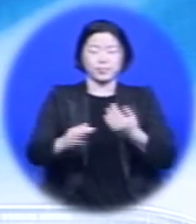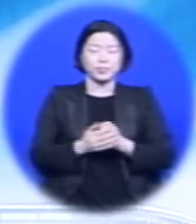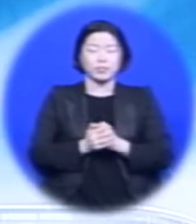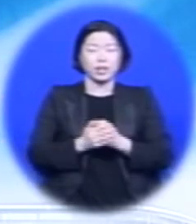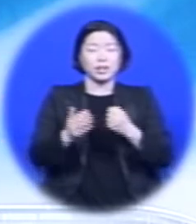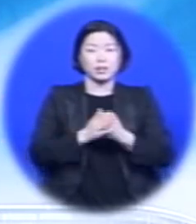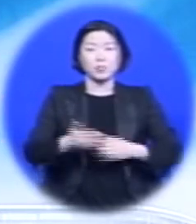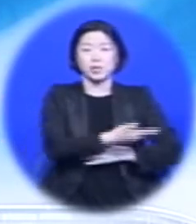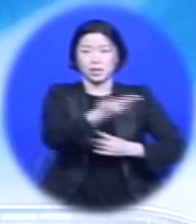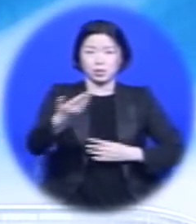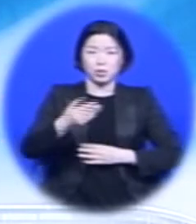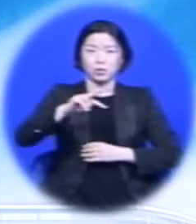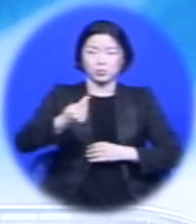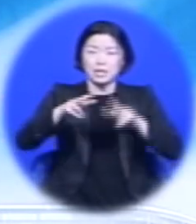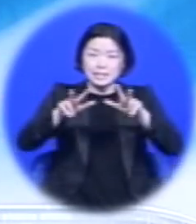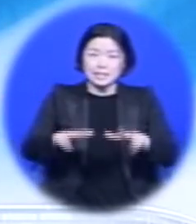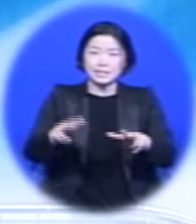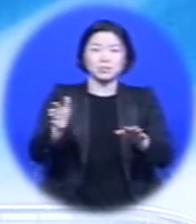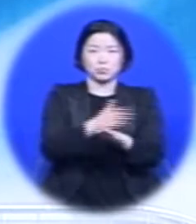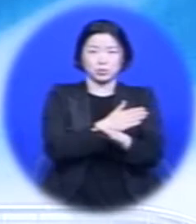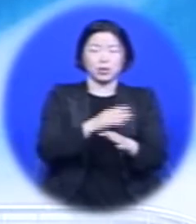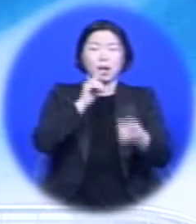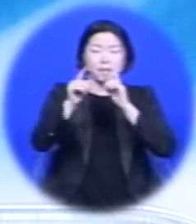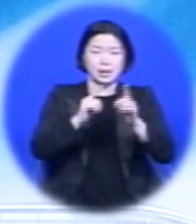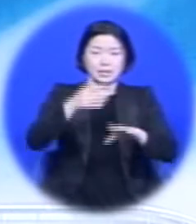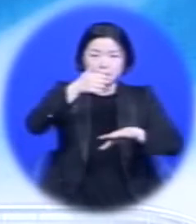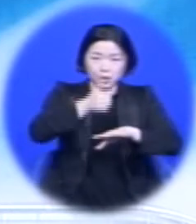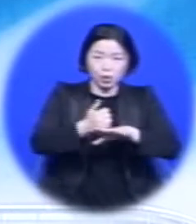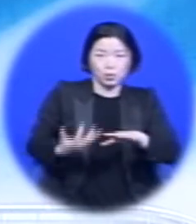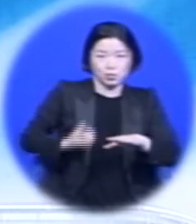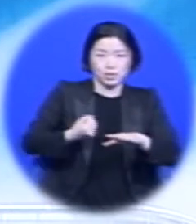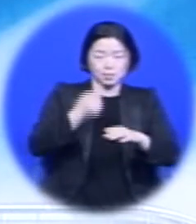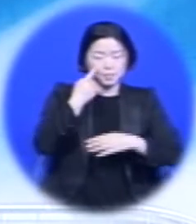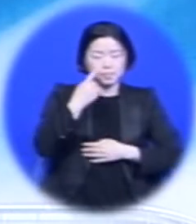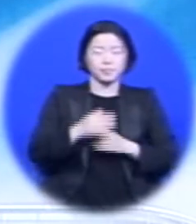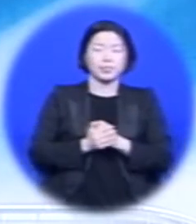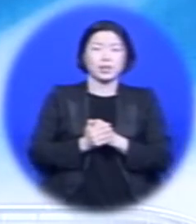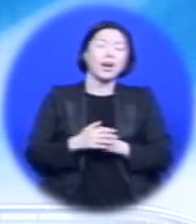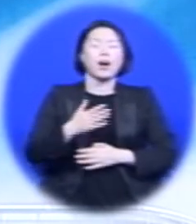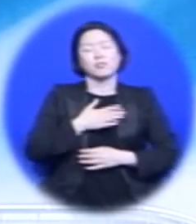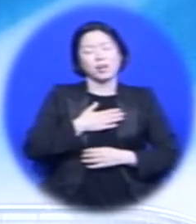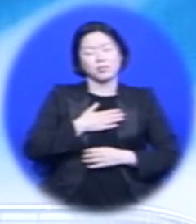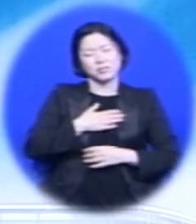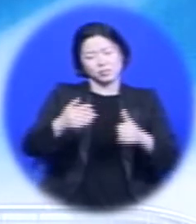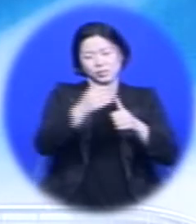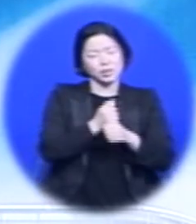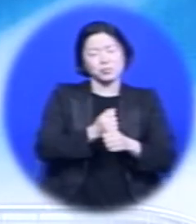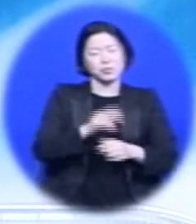그러므로 여러분들도 지금부터 말씀을 결론 삼아 보시기 바랍니다. 아, 나는 매인 게 너무